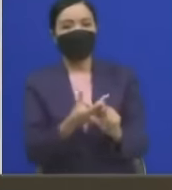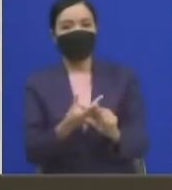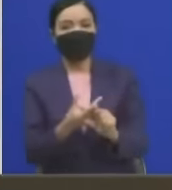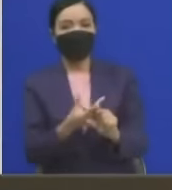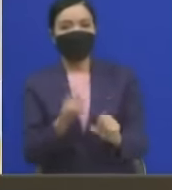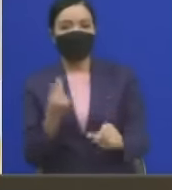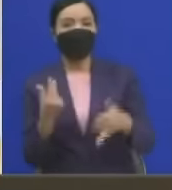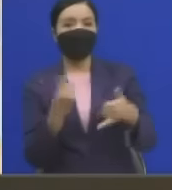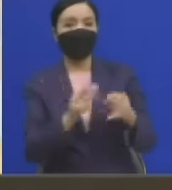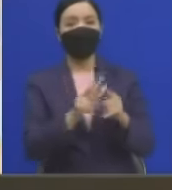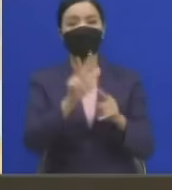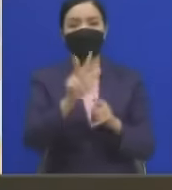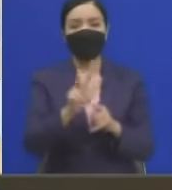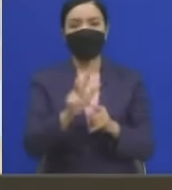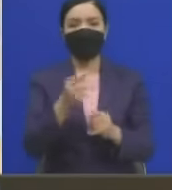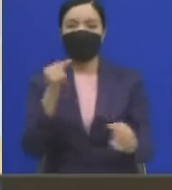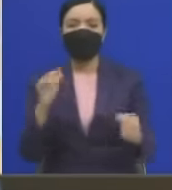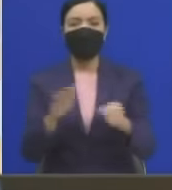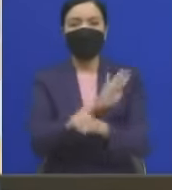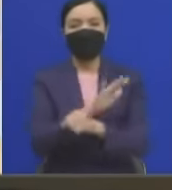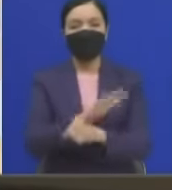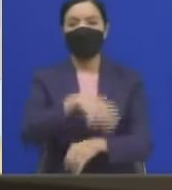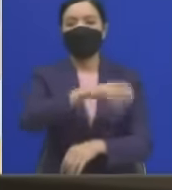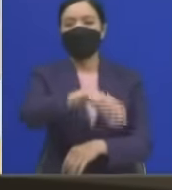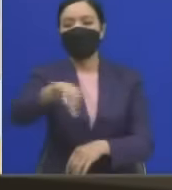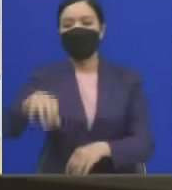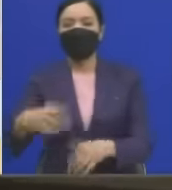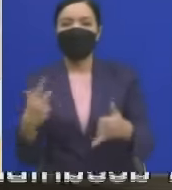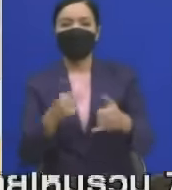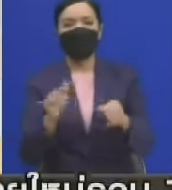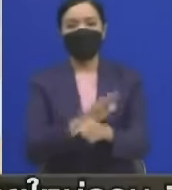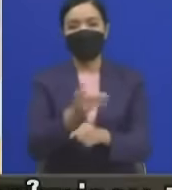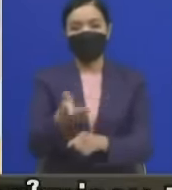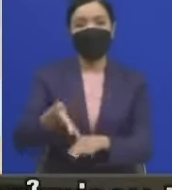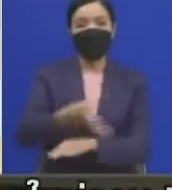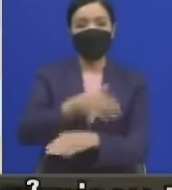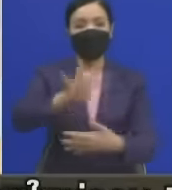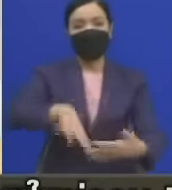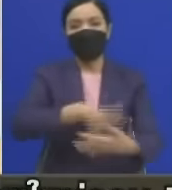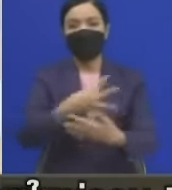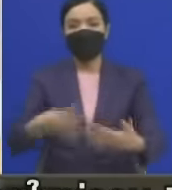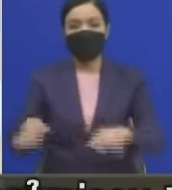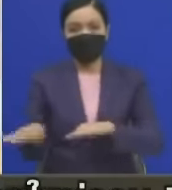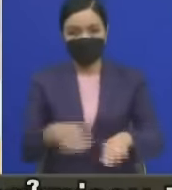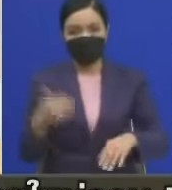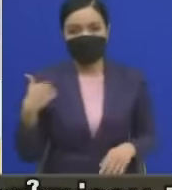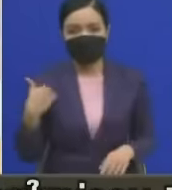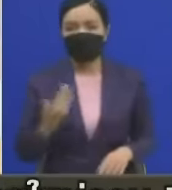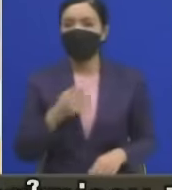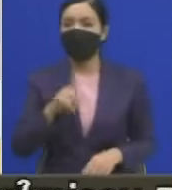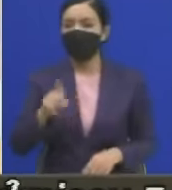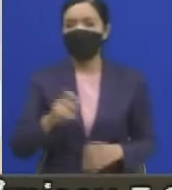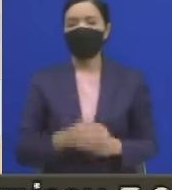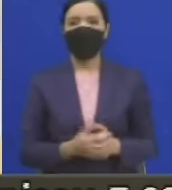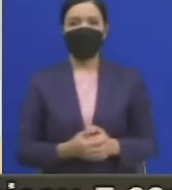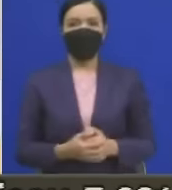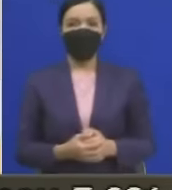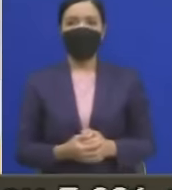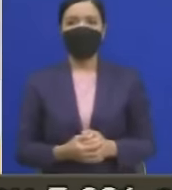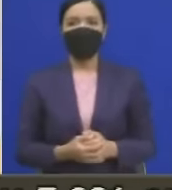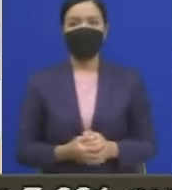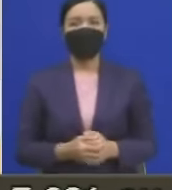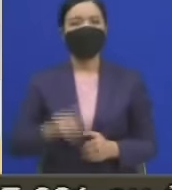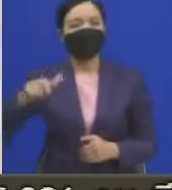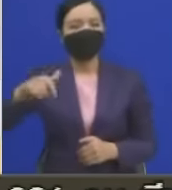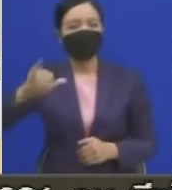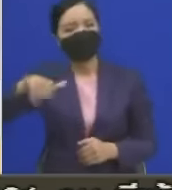เรื่องสถานที่การรองรับฉีดก็ยังไม่ทั่วถึงตรงนี ้ มีการวางแผน ยังไงนัดตามโอเคนัดผ่านออเปอเรเตอร์